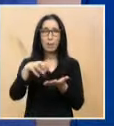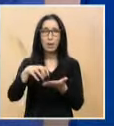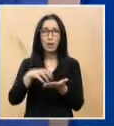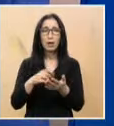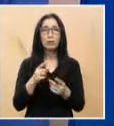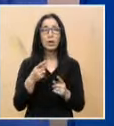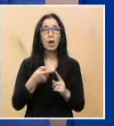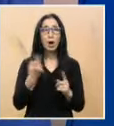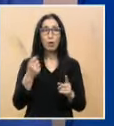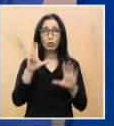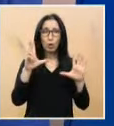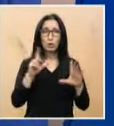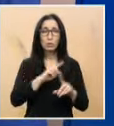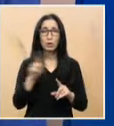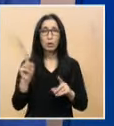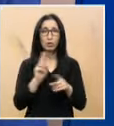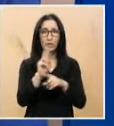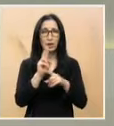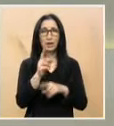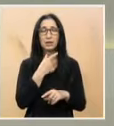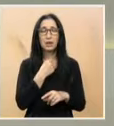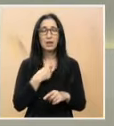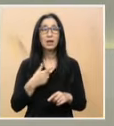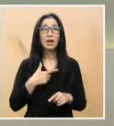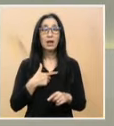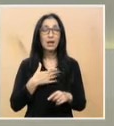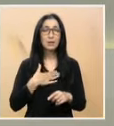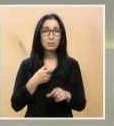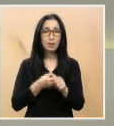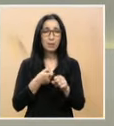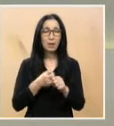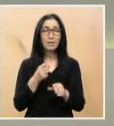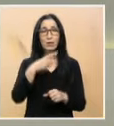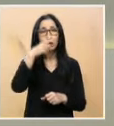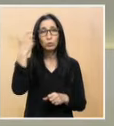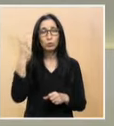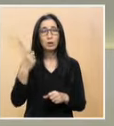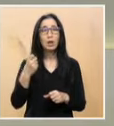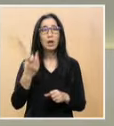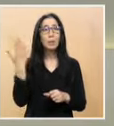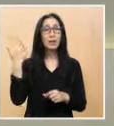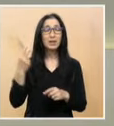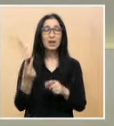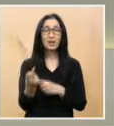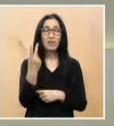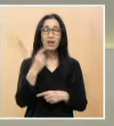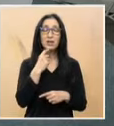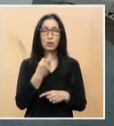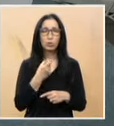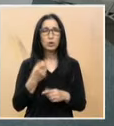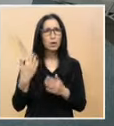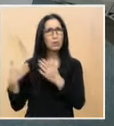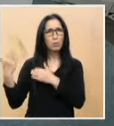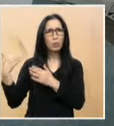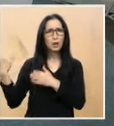от 8 до 12 клас, но аз съм се направила труда в годините преди 2000 година